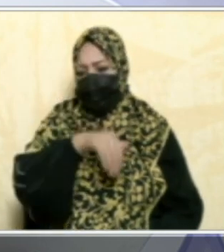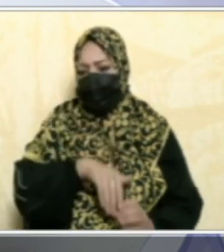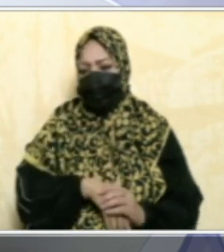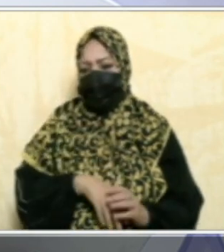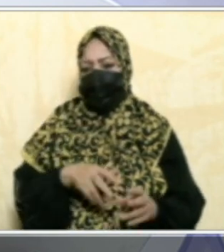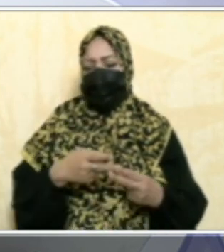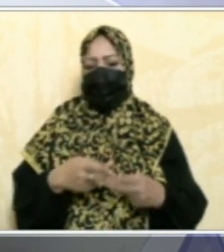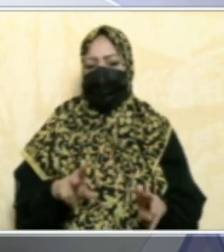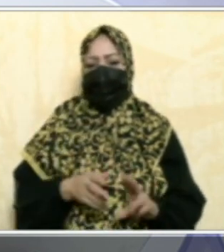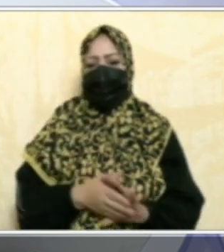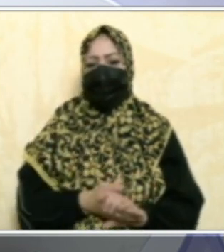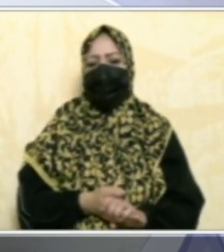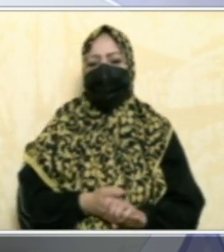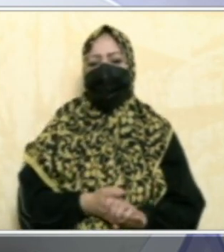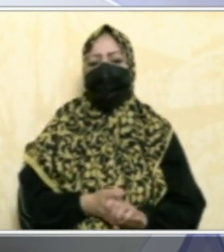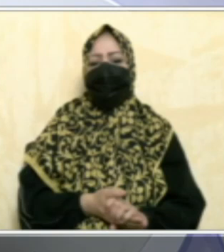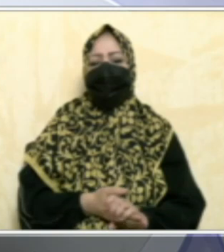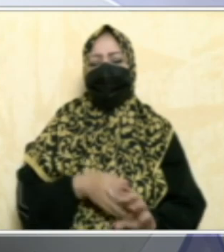تجي نبوك ندزوا عليك.